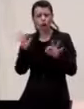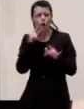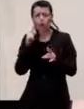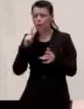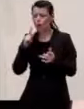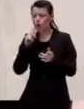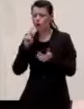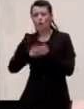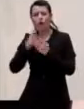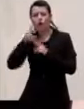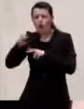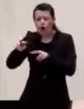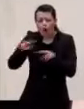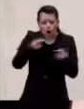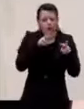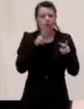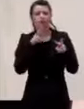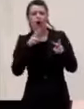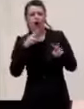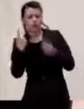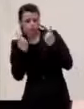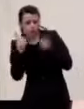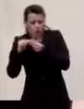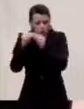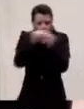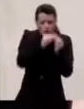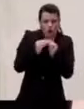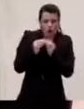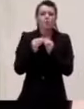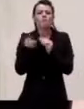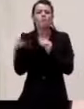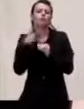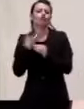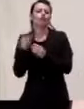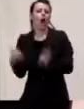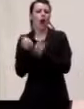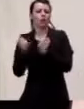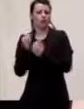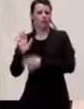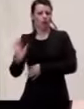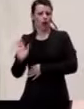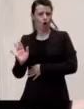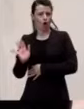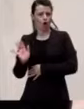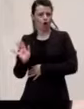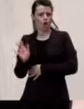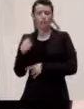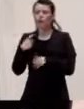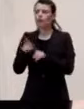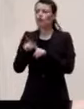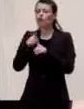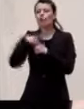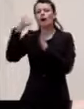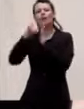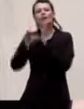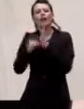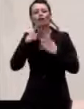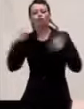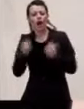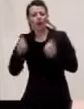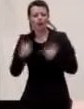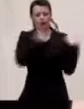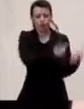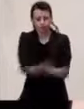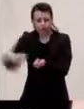di osservanza, di verifica, con delle attività o di indicazione delle attività che devono essere fatte, di